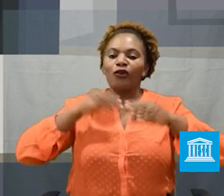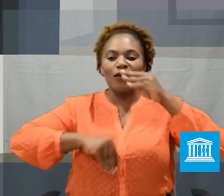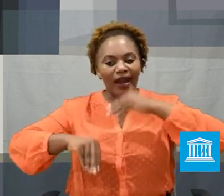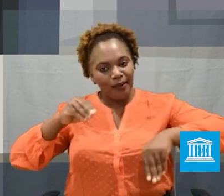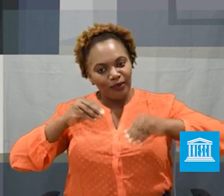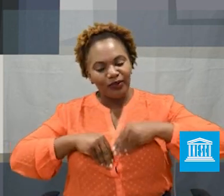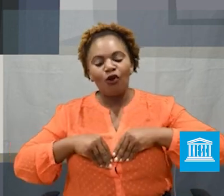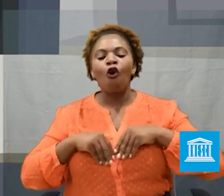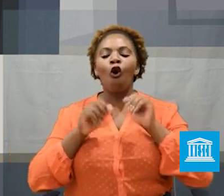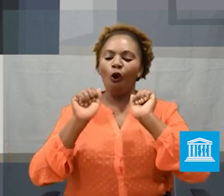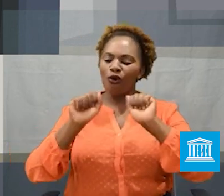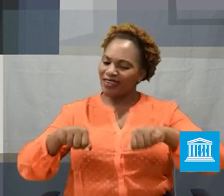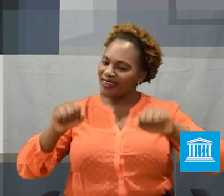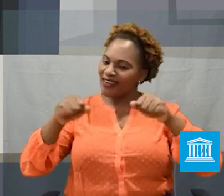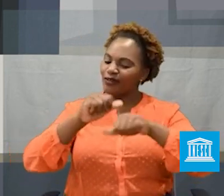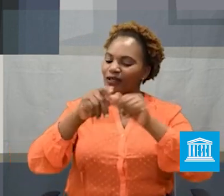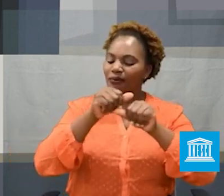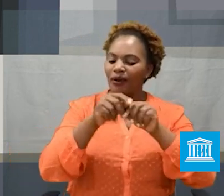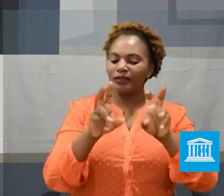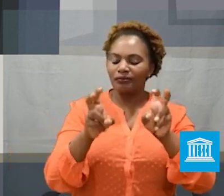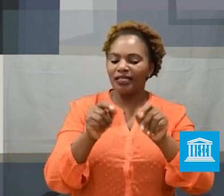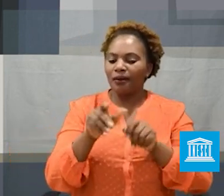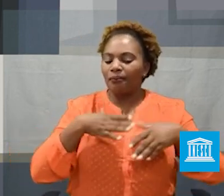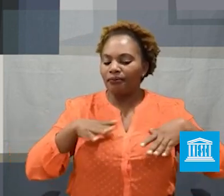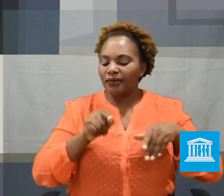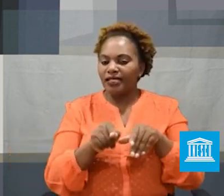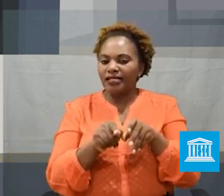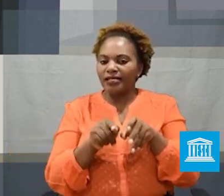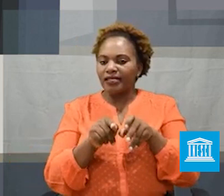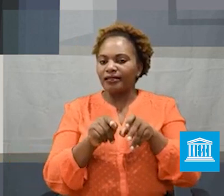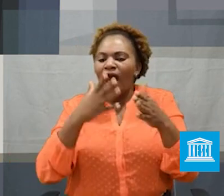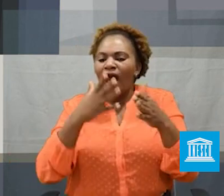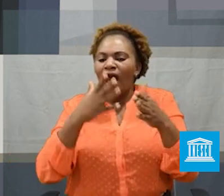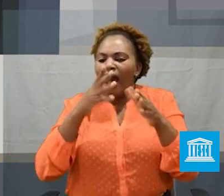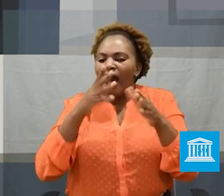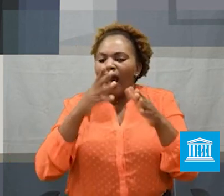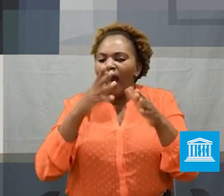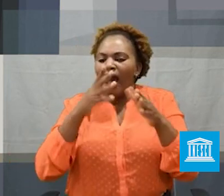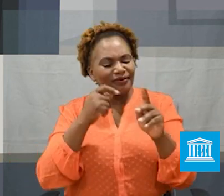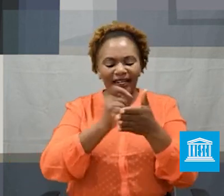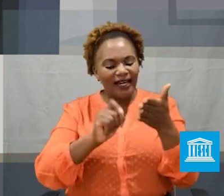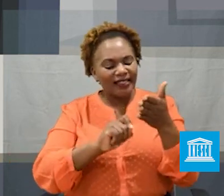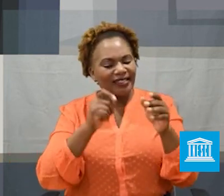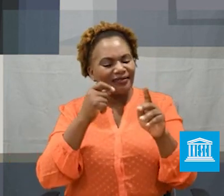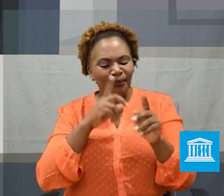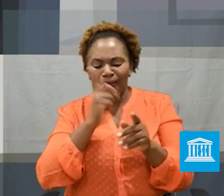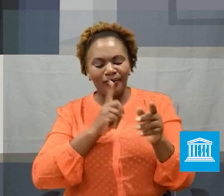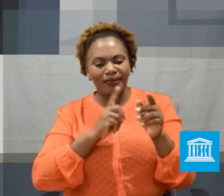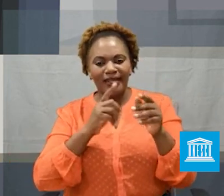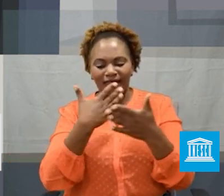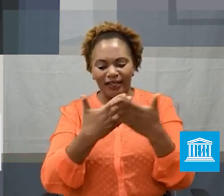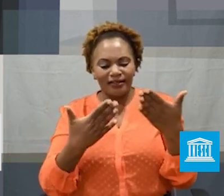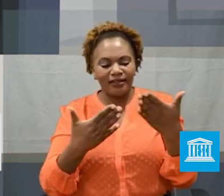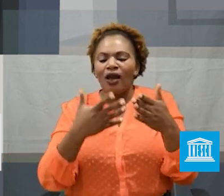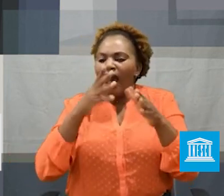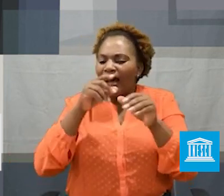kolikoly. Ay tokoa moa, ary ahoana ilay mpanao gazety? Inona izany ilay sorata momba ny mendrika? Fa ino ty ny soratany